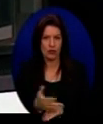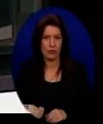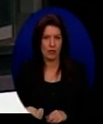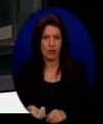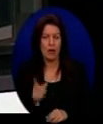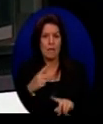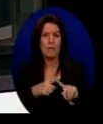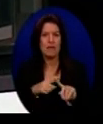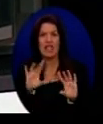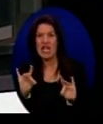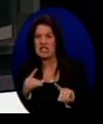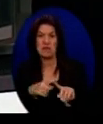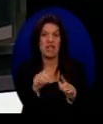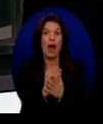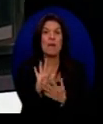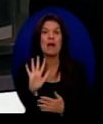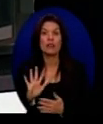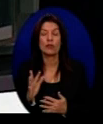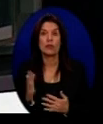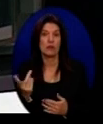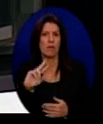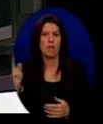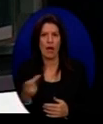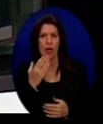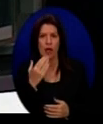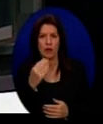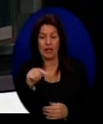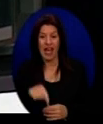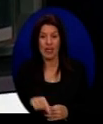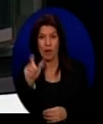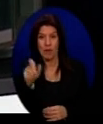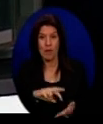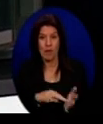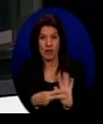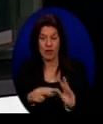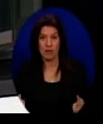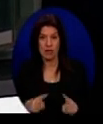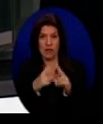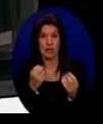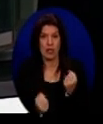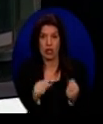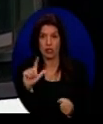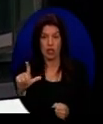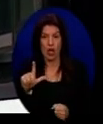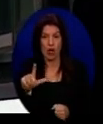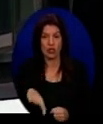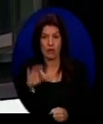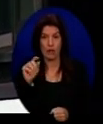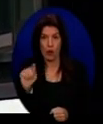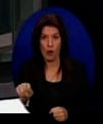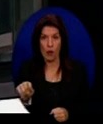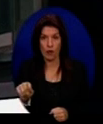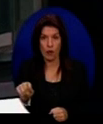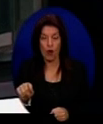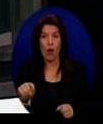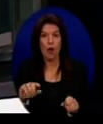15 מאלקטורט היהודי. היום מאוד קשה לפוליטיקאי בצרפת להיבחר, לאיזשהו תפקיד כנגד